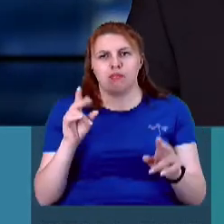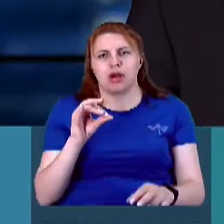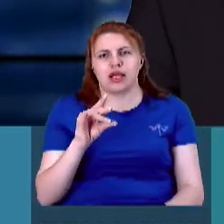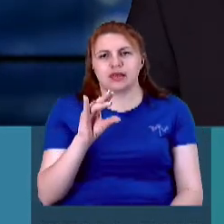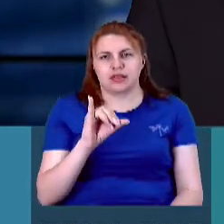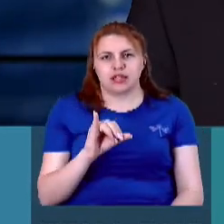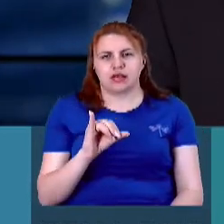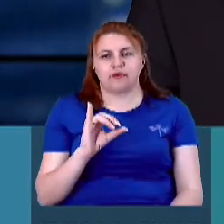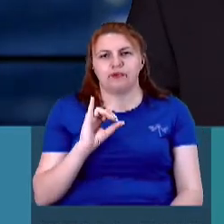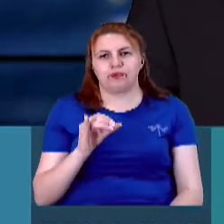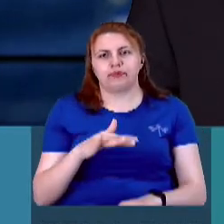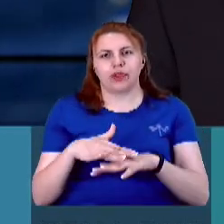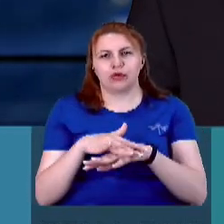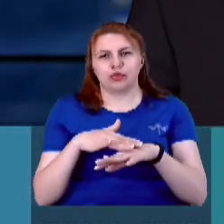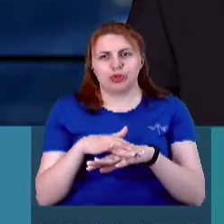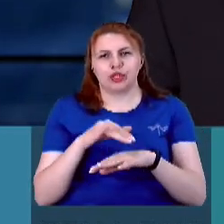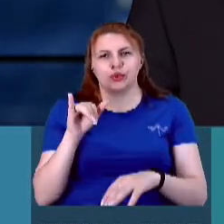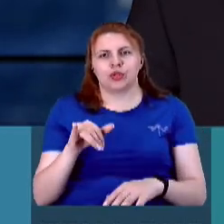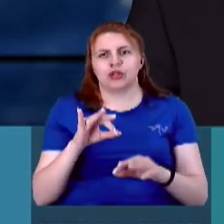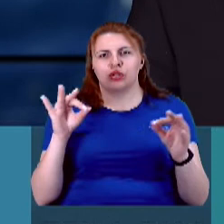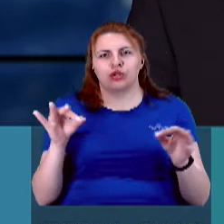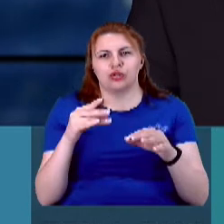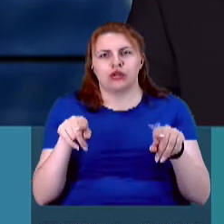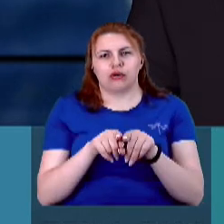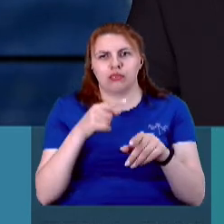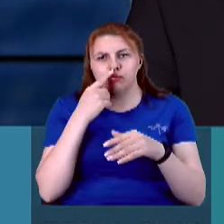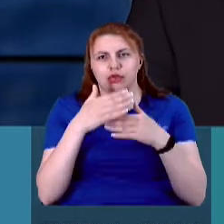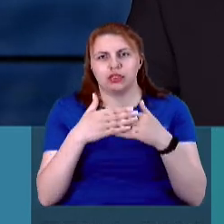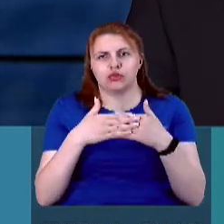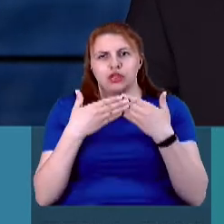і суспільству, у них нічого такого і близько немає.